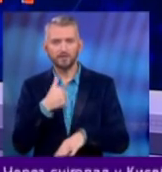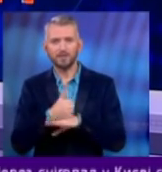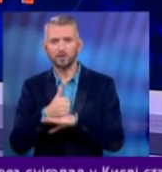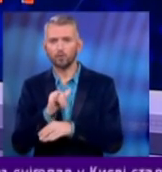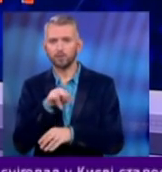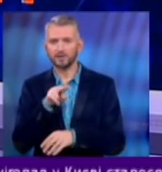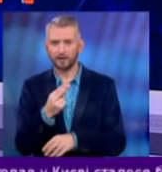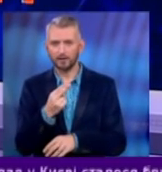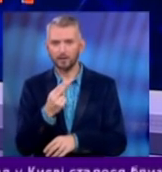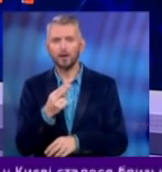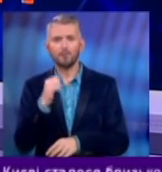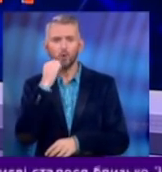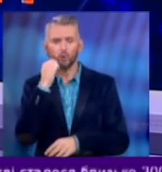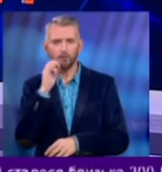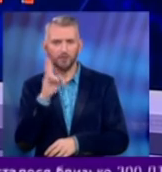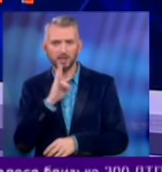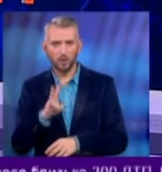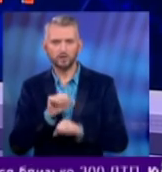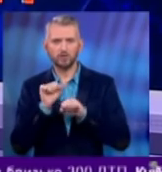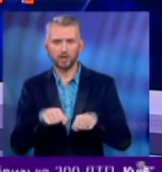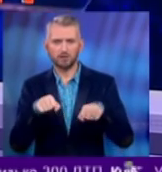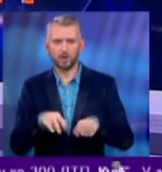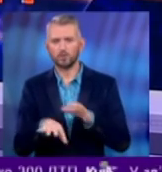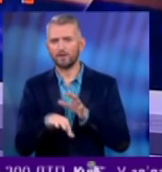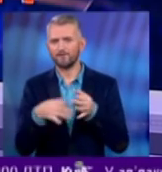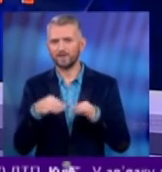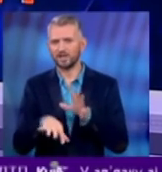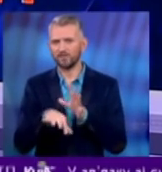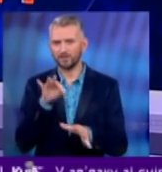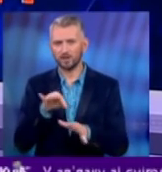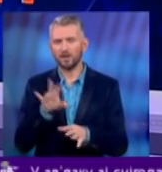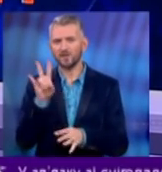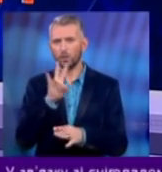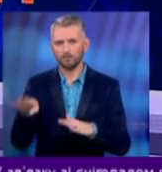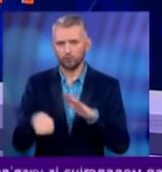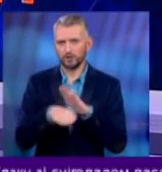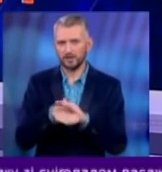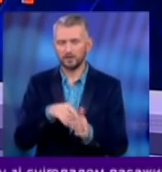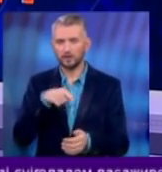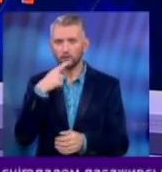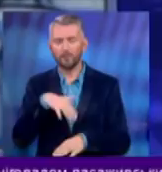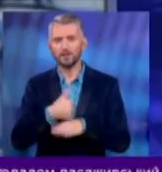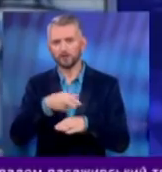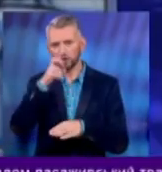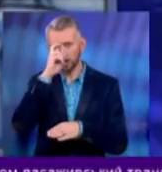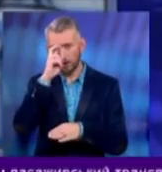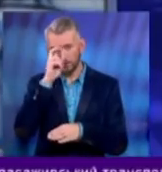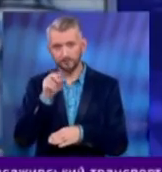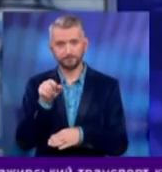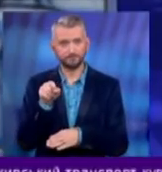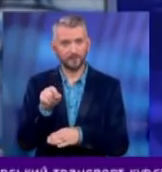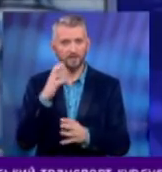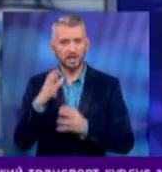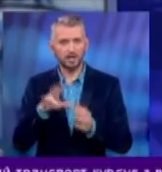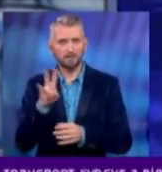УПЦ Московського патріархату захищати право на вільний вибір церковної юрисдикції. За словами глави держави, Вселенський патріарх зі свого